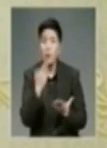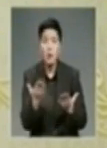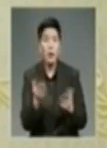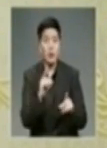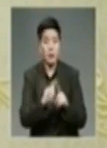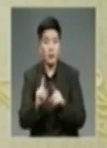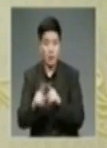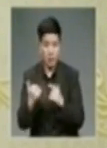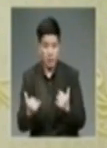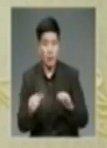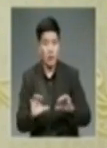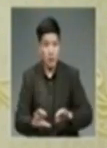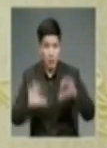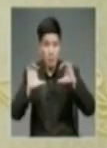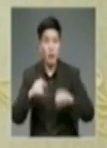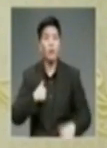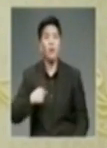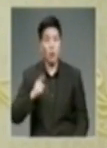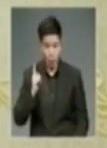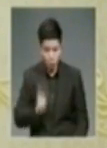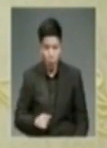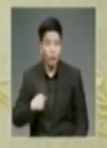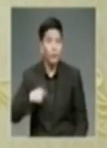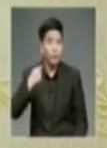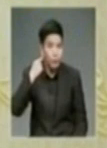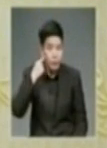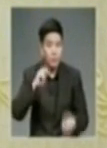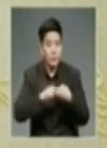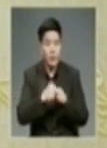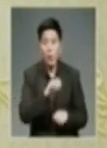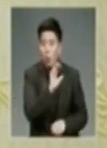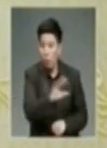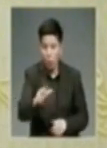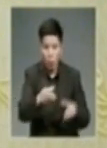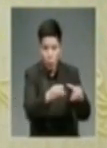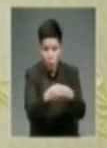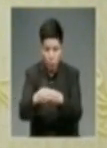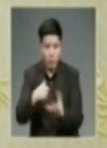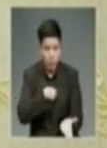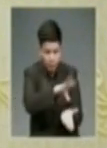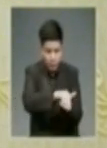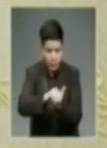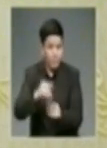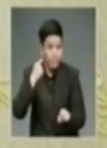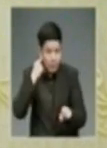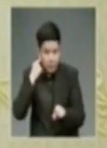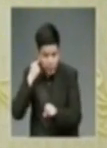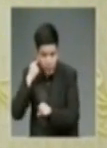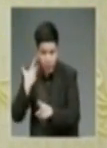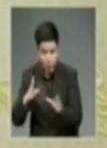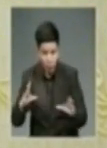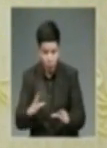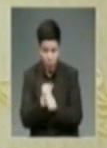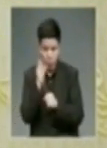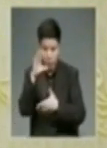มารัฐบาลก็จะต้องรับฟังปัญหาของประชาชนทุกกลุ่มนะครับแล้วก็พยายามหาทางไปสู่การแก้ไขไม่ใช่